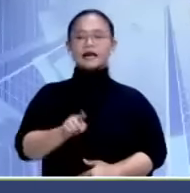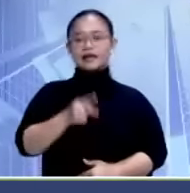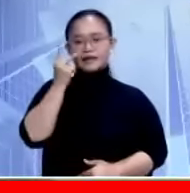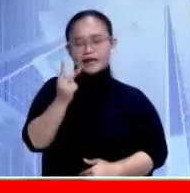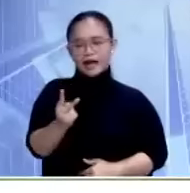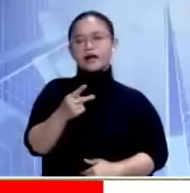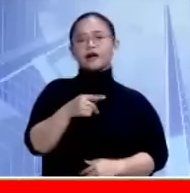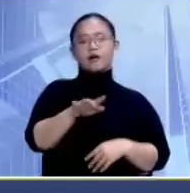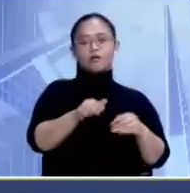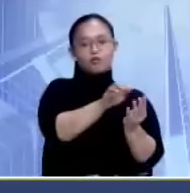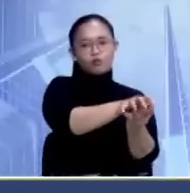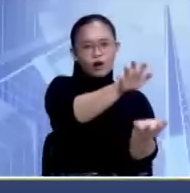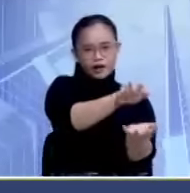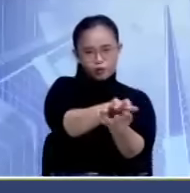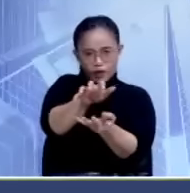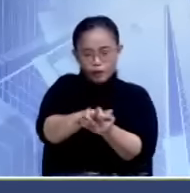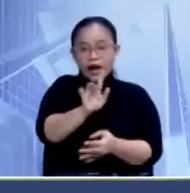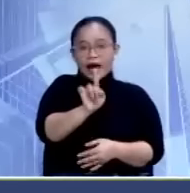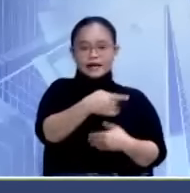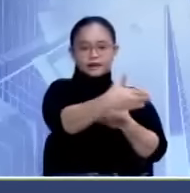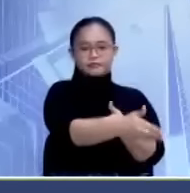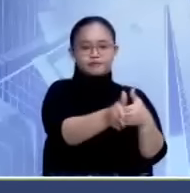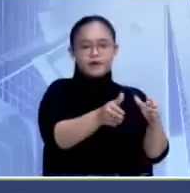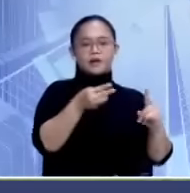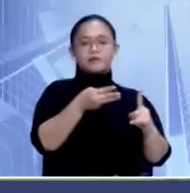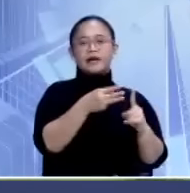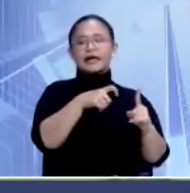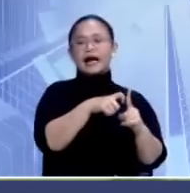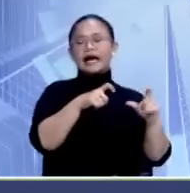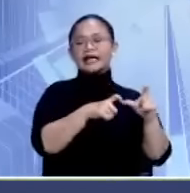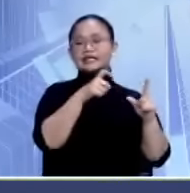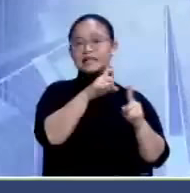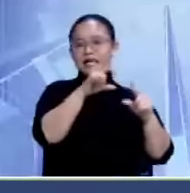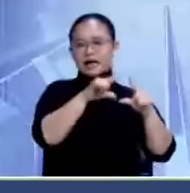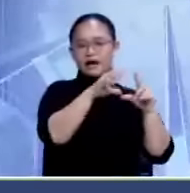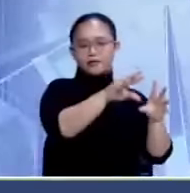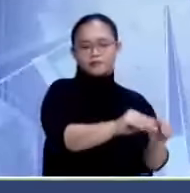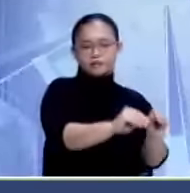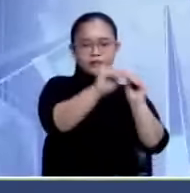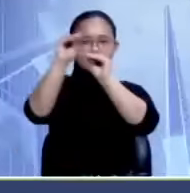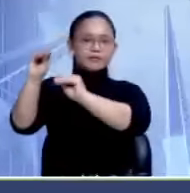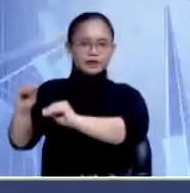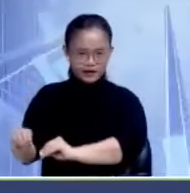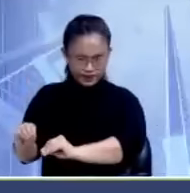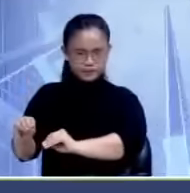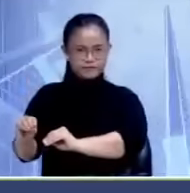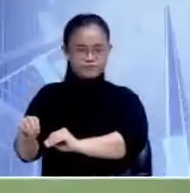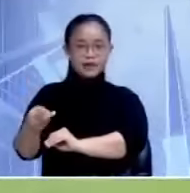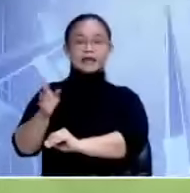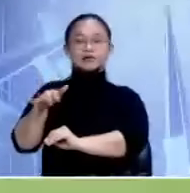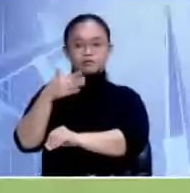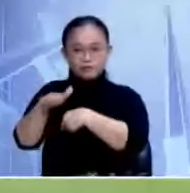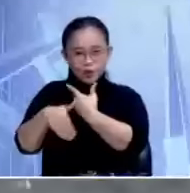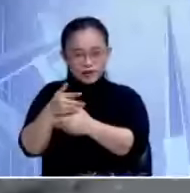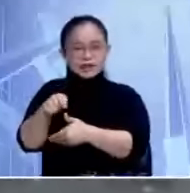Petugas mengevakuasi buaya-buaya di kolam penangkaran di Kampung Gunung Calung Sayang, Cianjur.